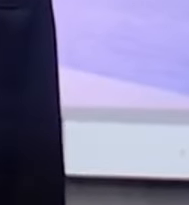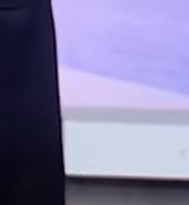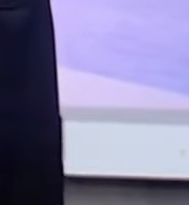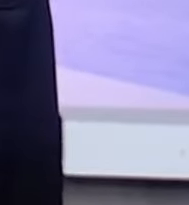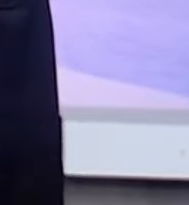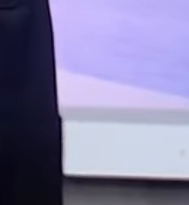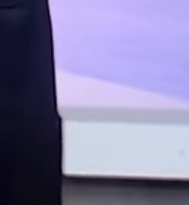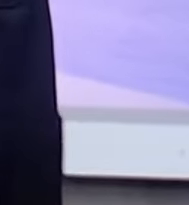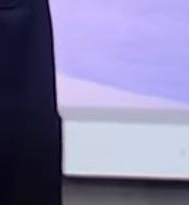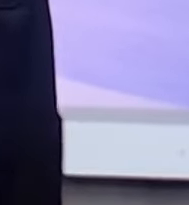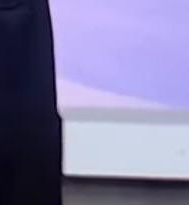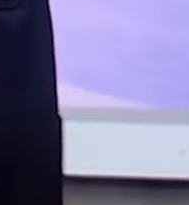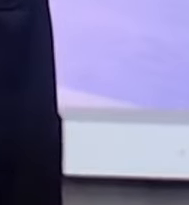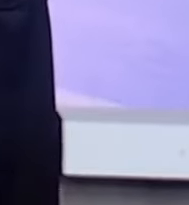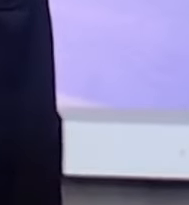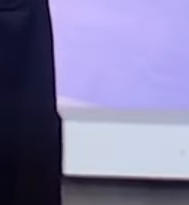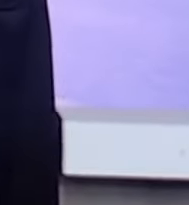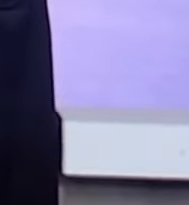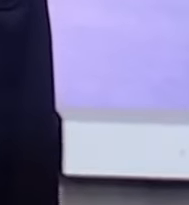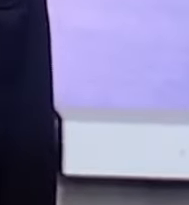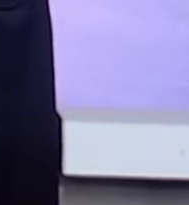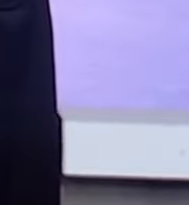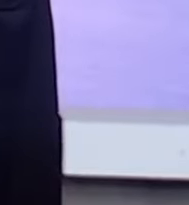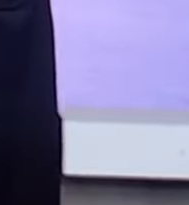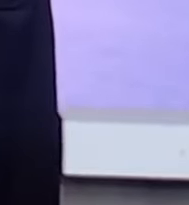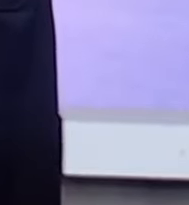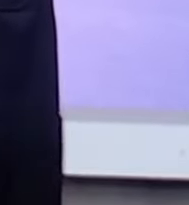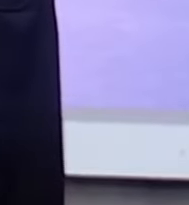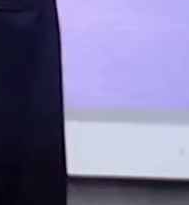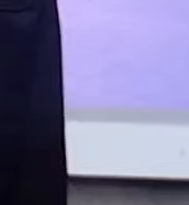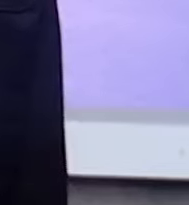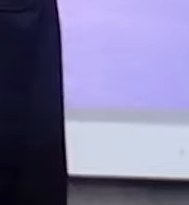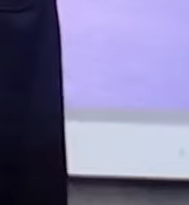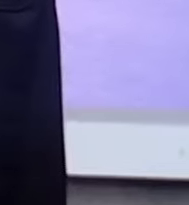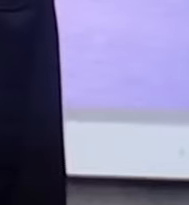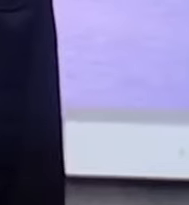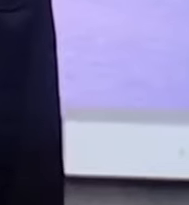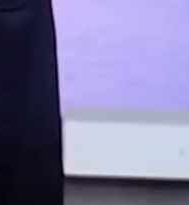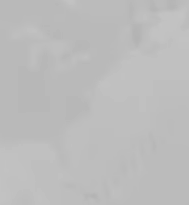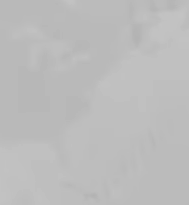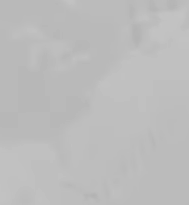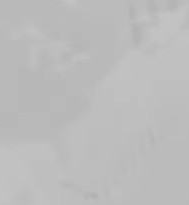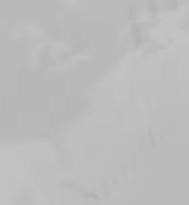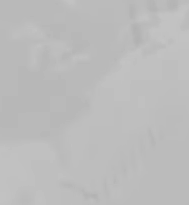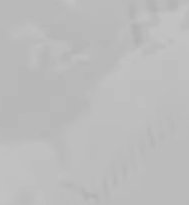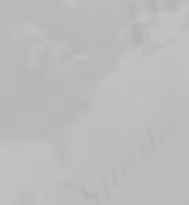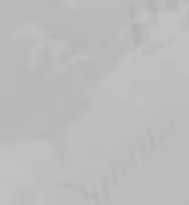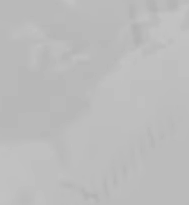samahan niyo kami sa GMA Pinoy TV at sa www.gmanews.tv.